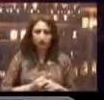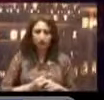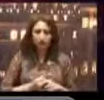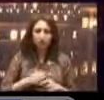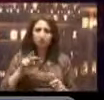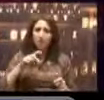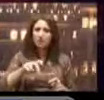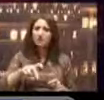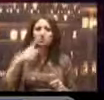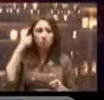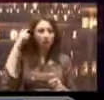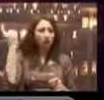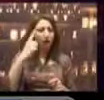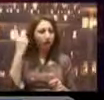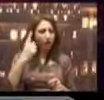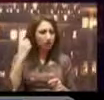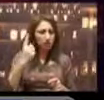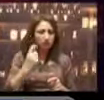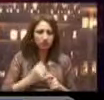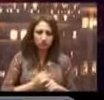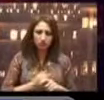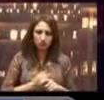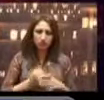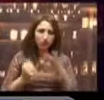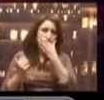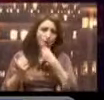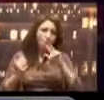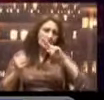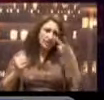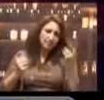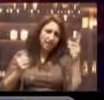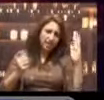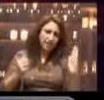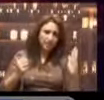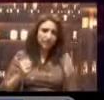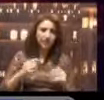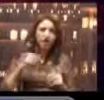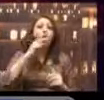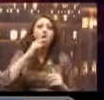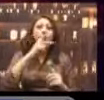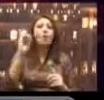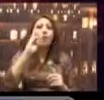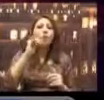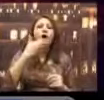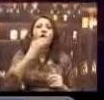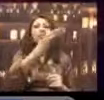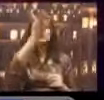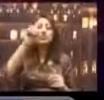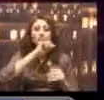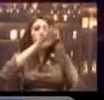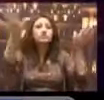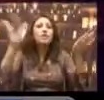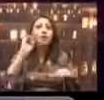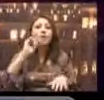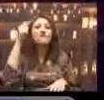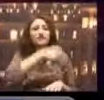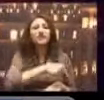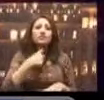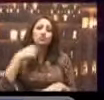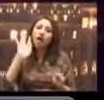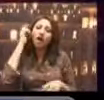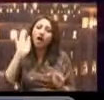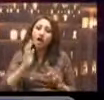بالمنطق العادي الناس شايفاه وحباه، وله وجه كده دايما تحس ان هو الراجل ده عايز يقول حاجه، بيرمز لحاجه بال بال بال